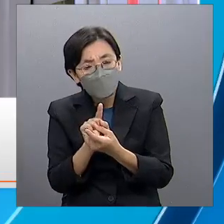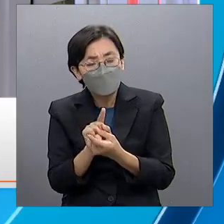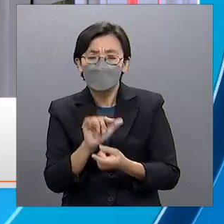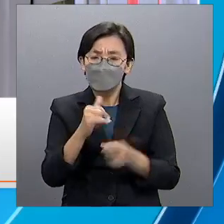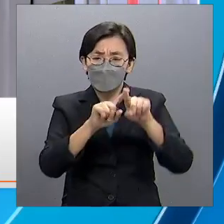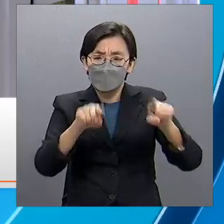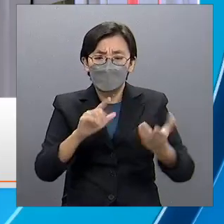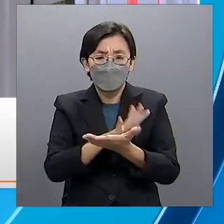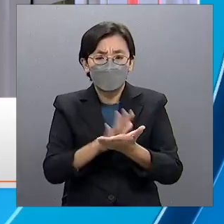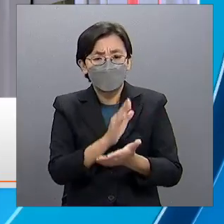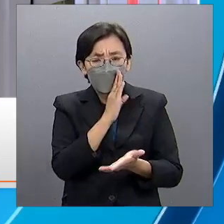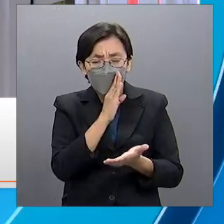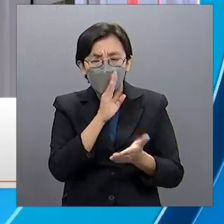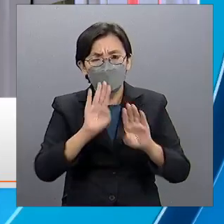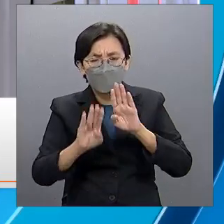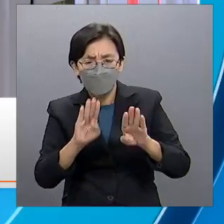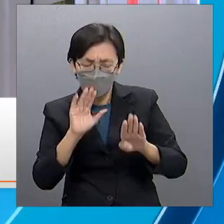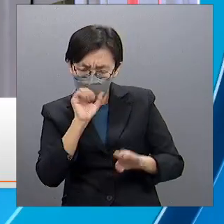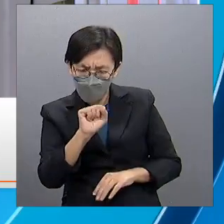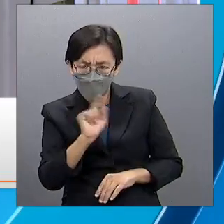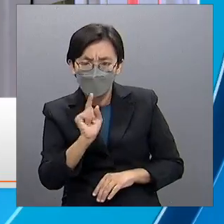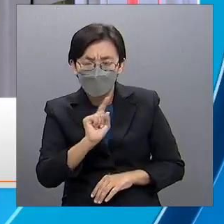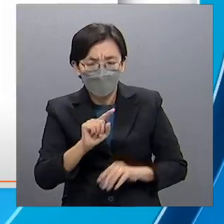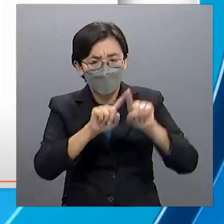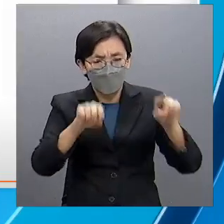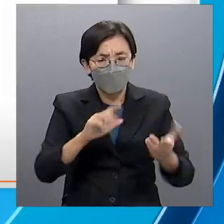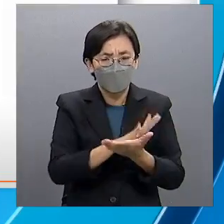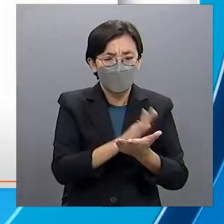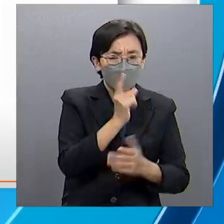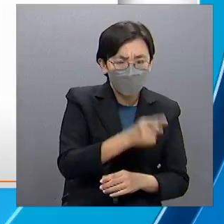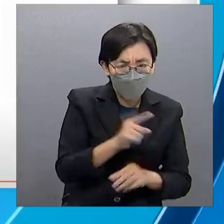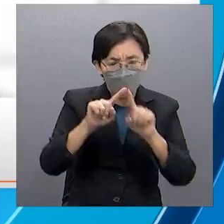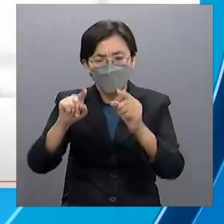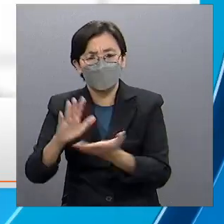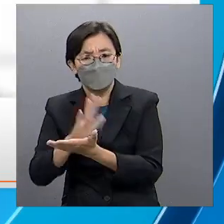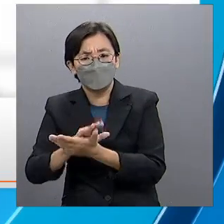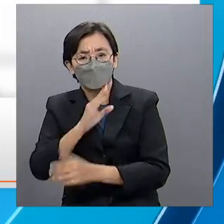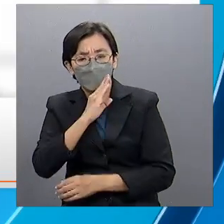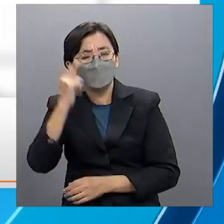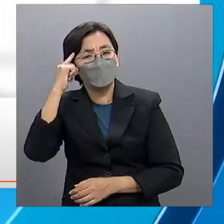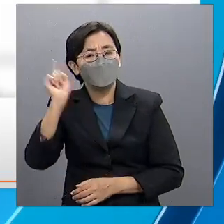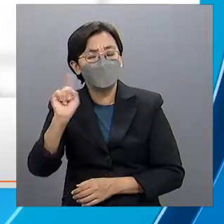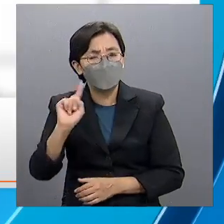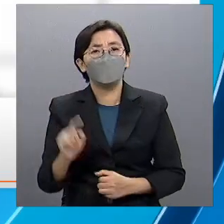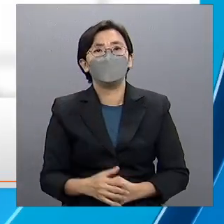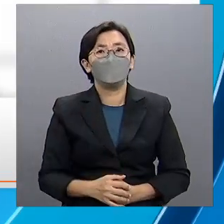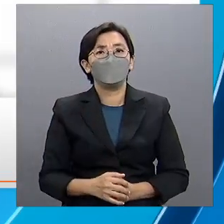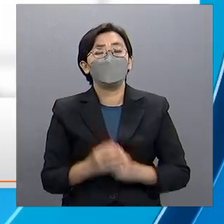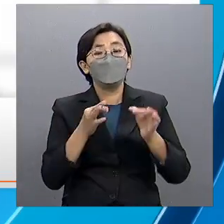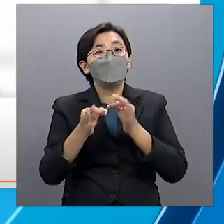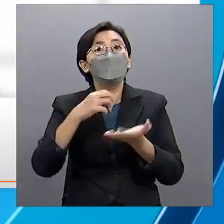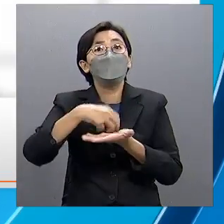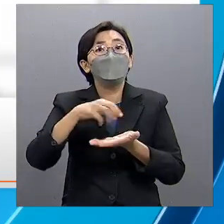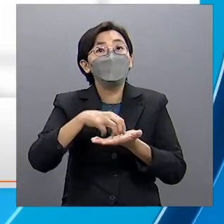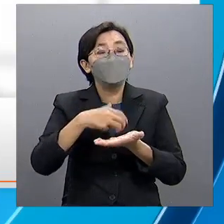บเทียบและสังเกตยังไงบ้างว่าเอกสารไหนจริงเอกสารไหนเป็นของปลอมครับ คือต้องเรียนให้ทราบว่าปกติหนังสือ